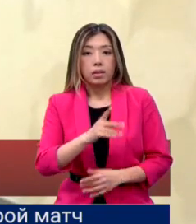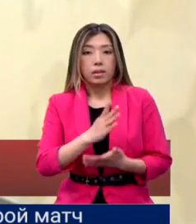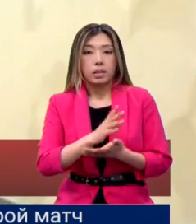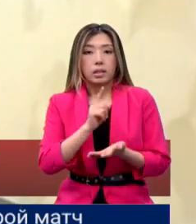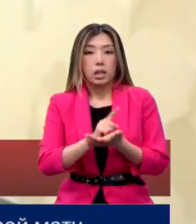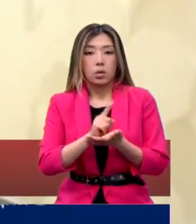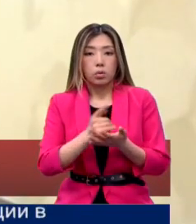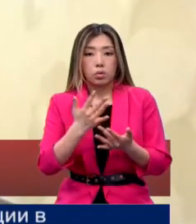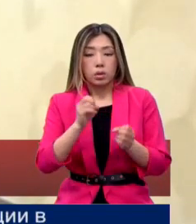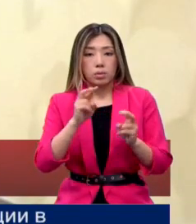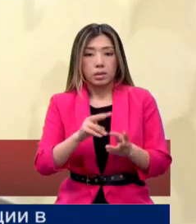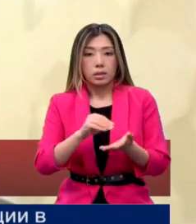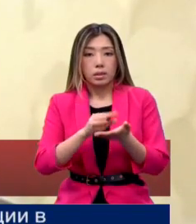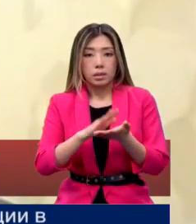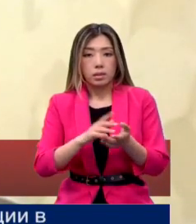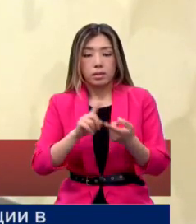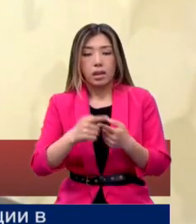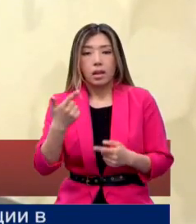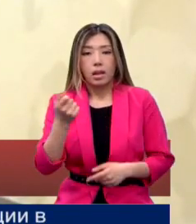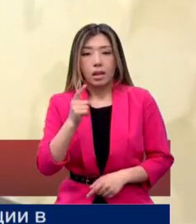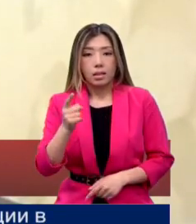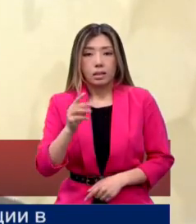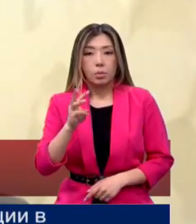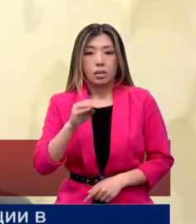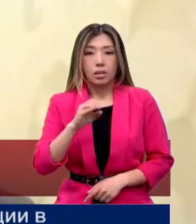это опять-таки нефть, газ, металлы, и